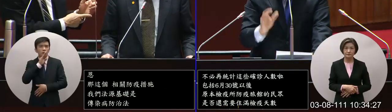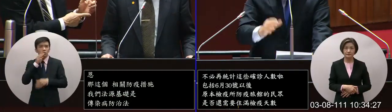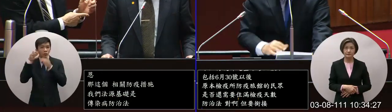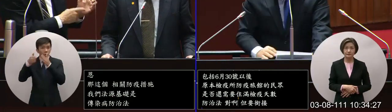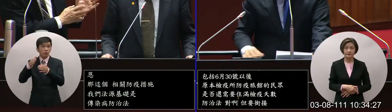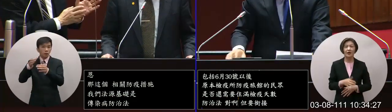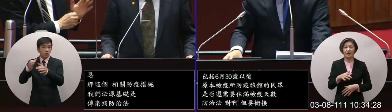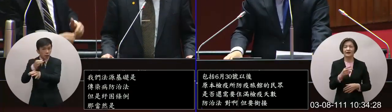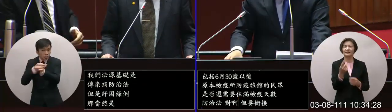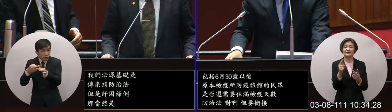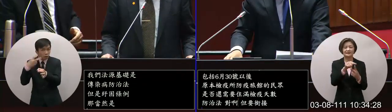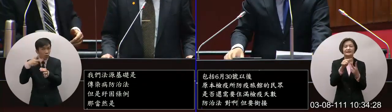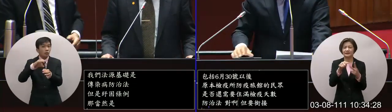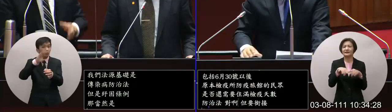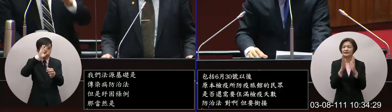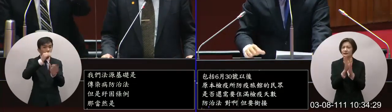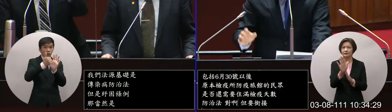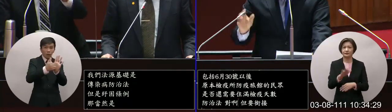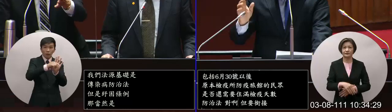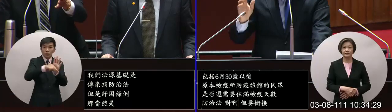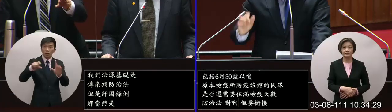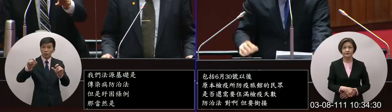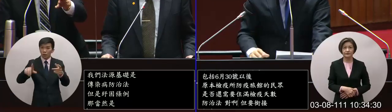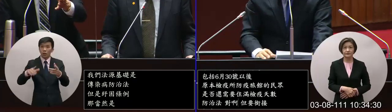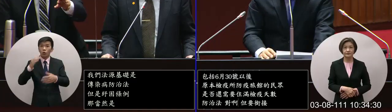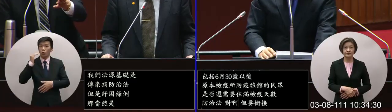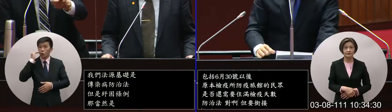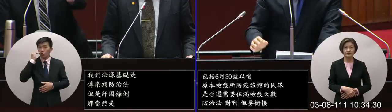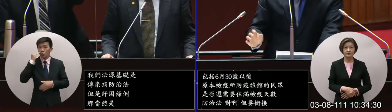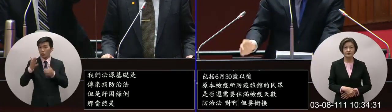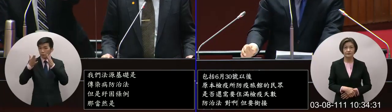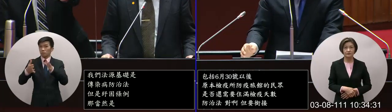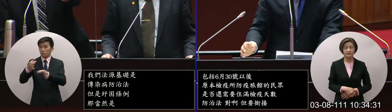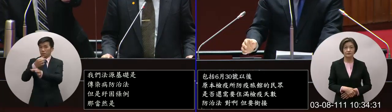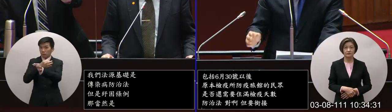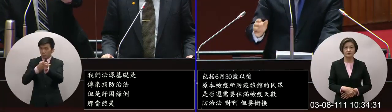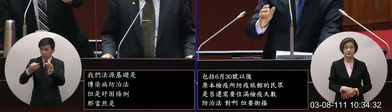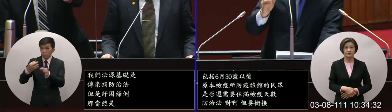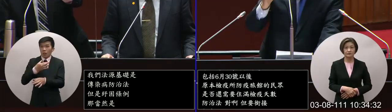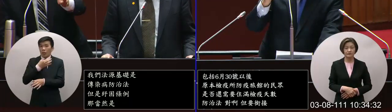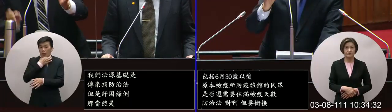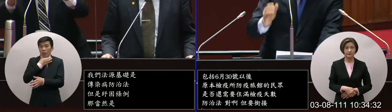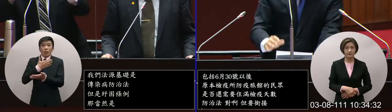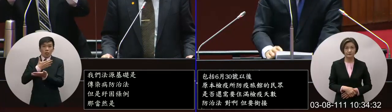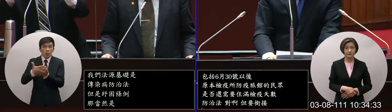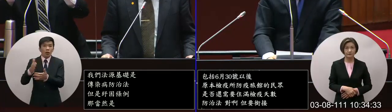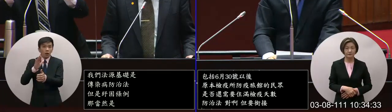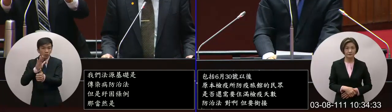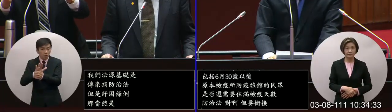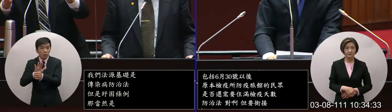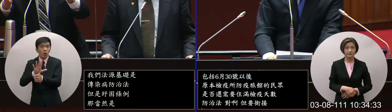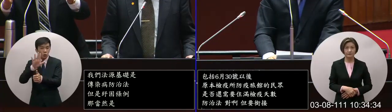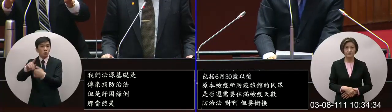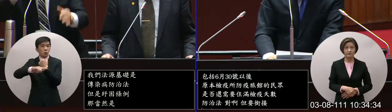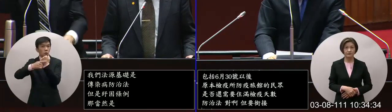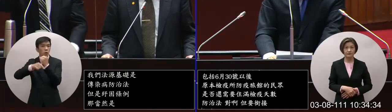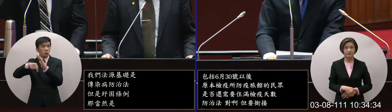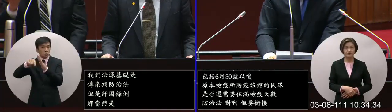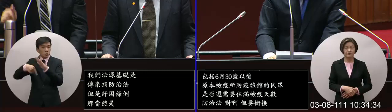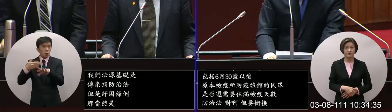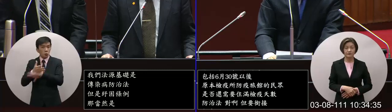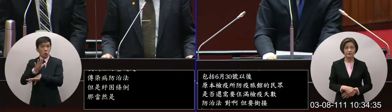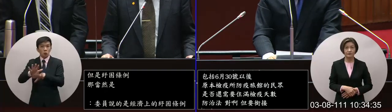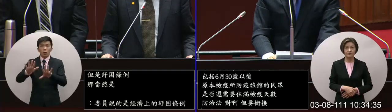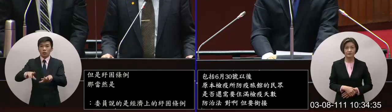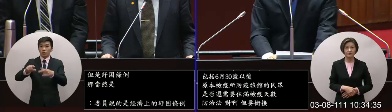疫？ 都有 、哦、如果是经济上的纾困条例，国会通过的法律有期间呢、今年